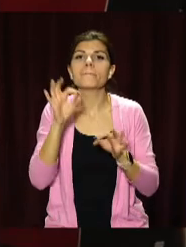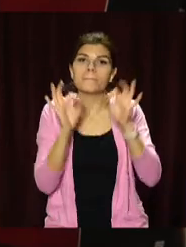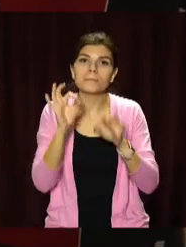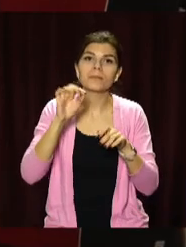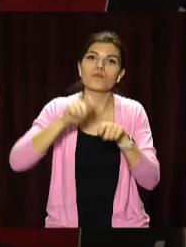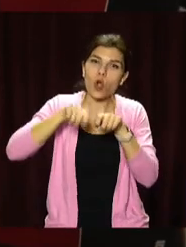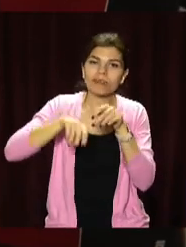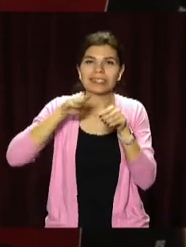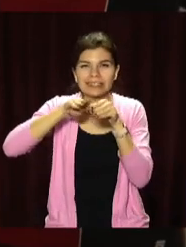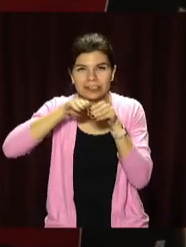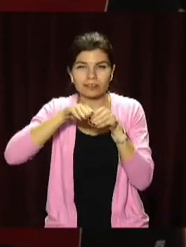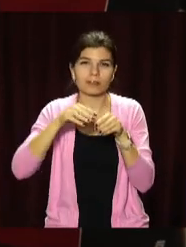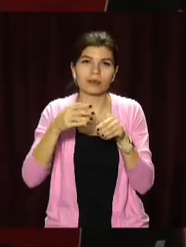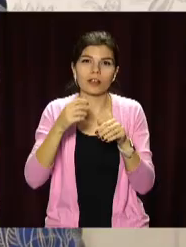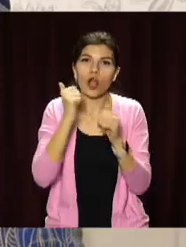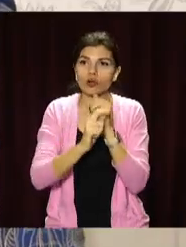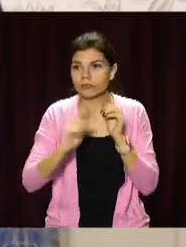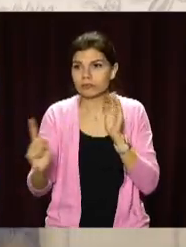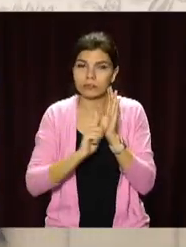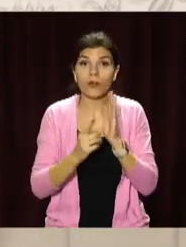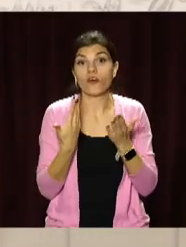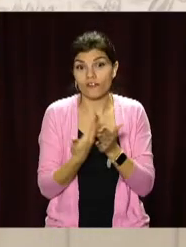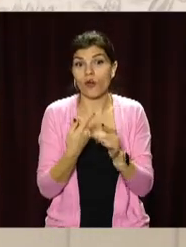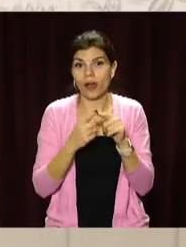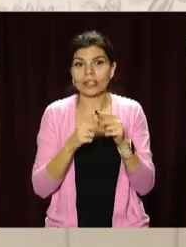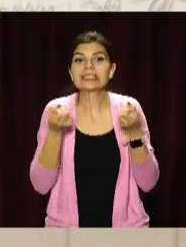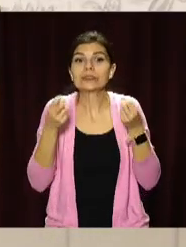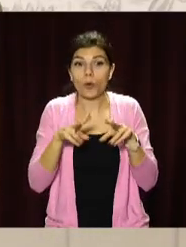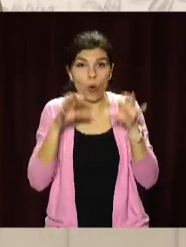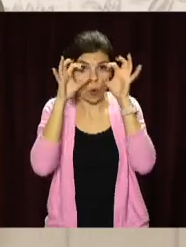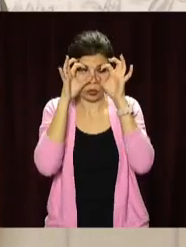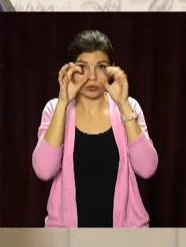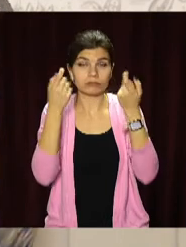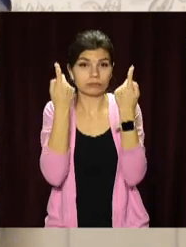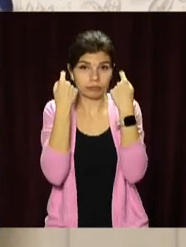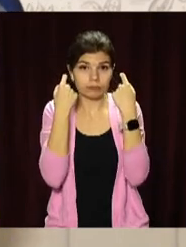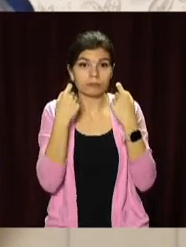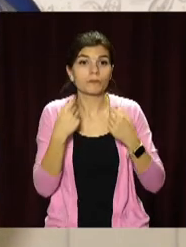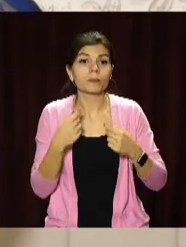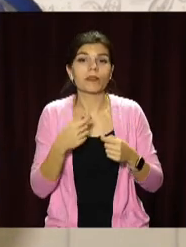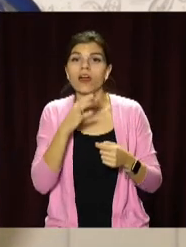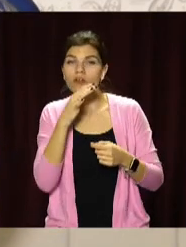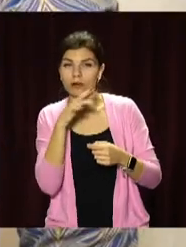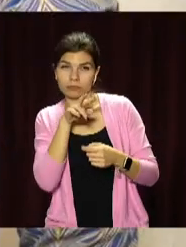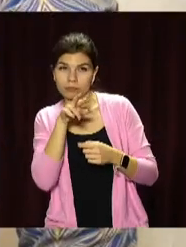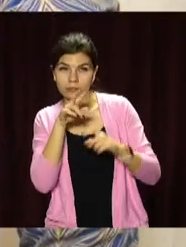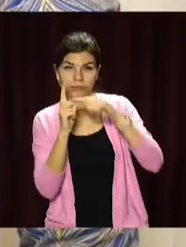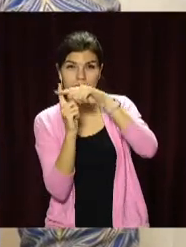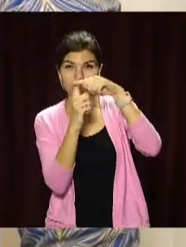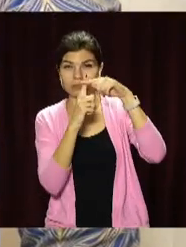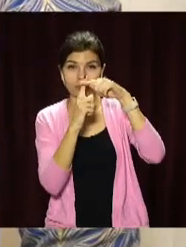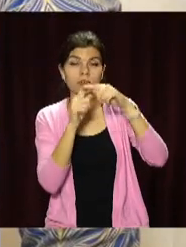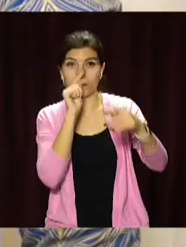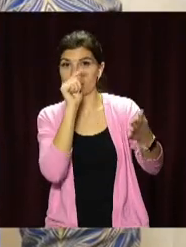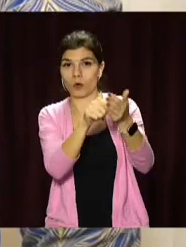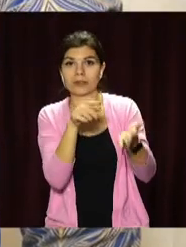звісно, ежедневні, мабуть, ежечасові. Ось вона надіває спеціальні окуляри, витримує паузу, прицілюється і влучає в